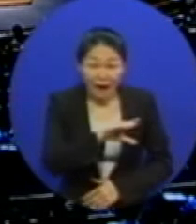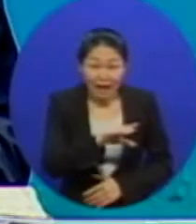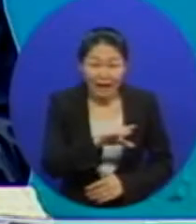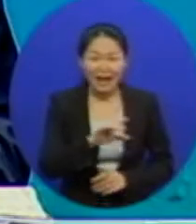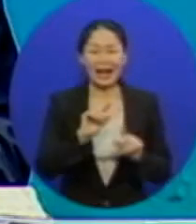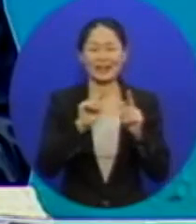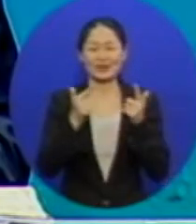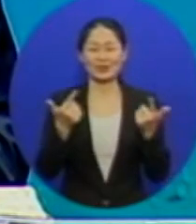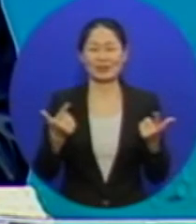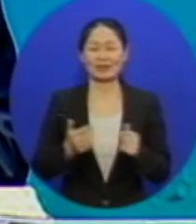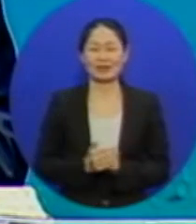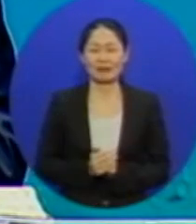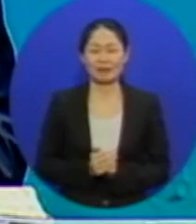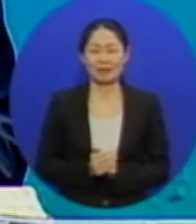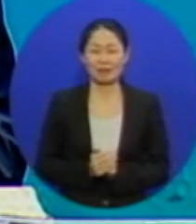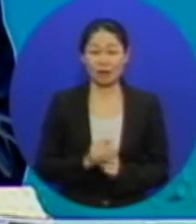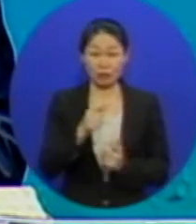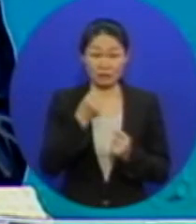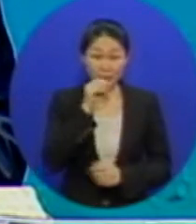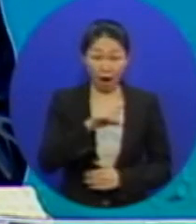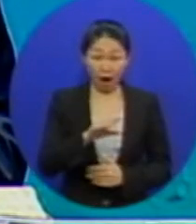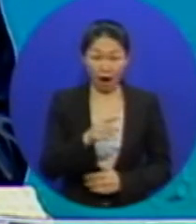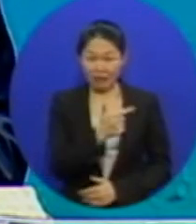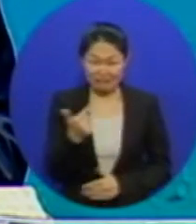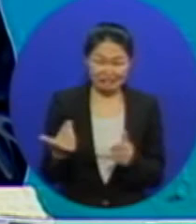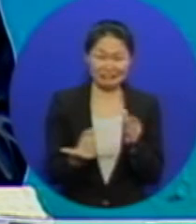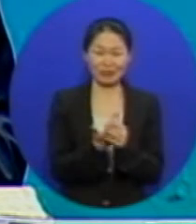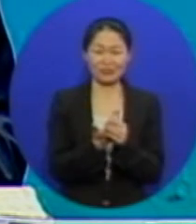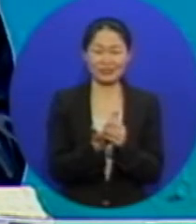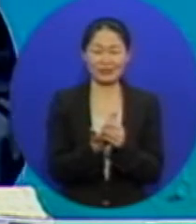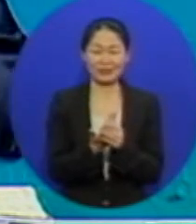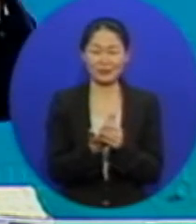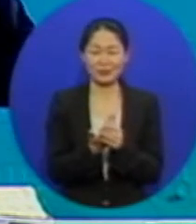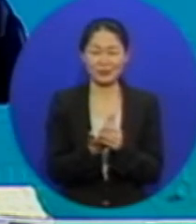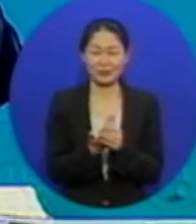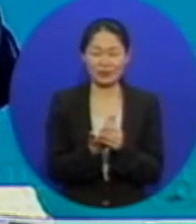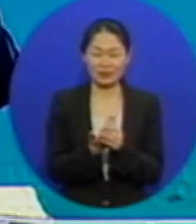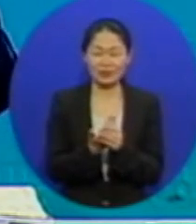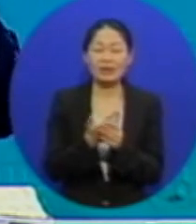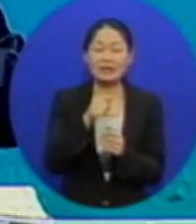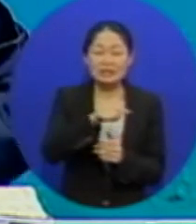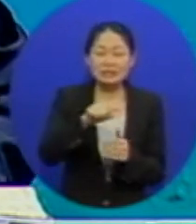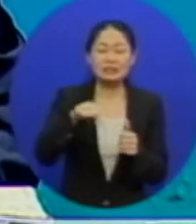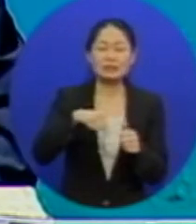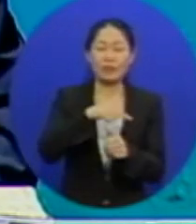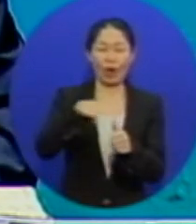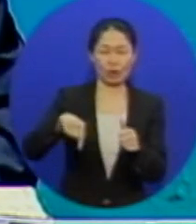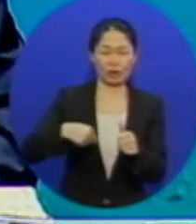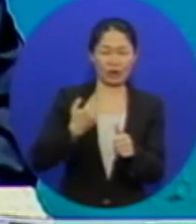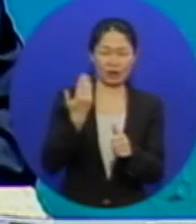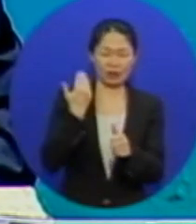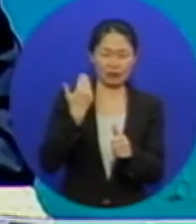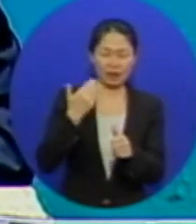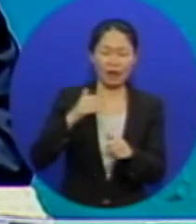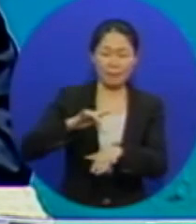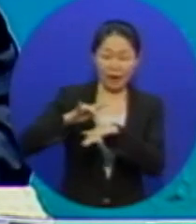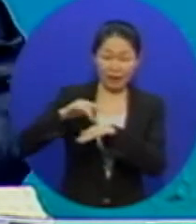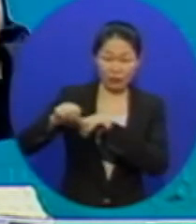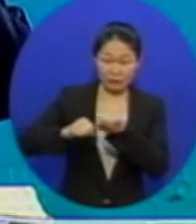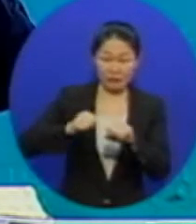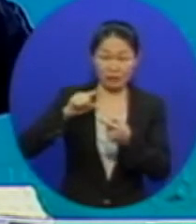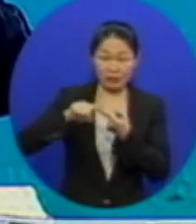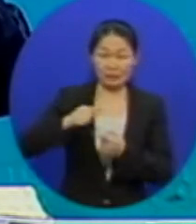아니에요 그랬다가는 진짜 그늘 나지요 그 배우의 마귀가 역사 한다는 것을 알고